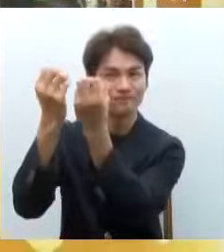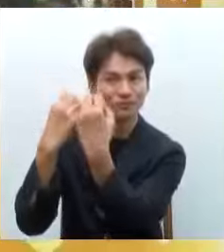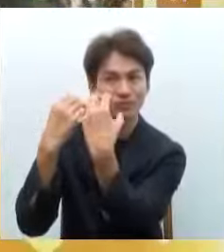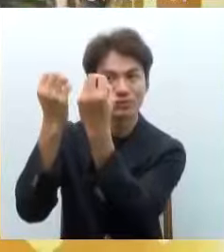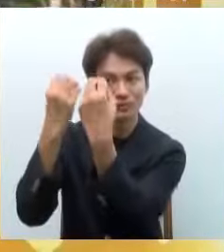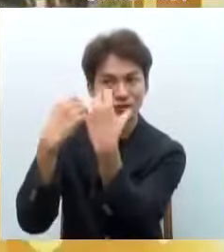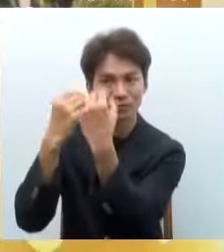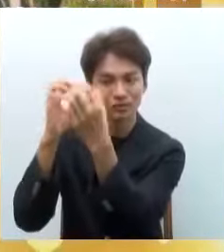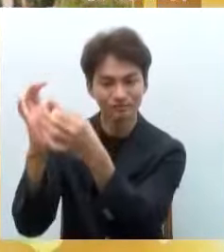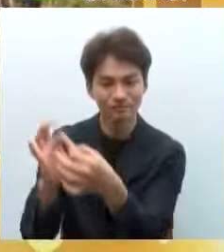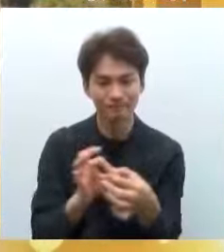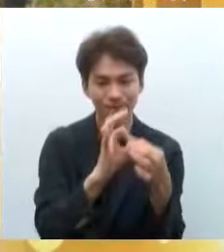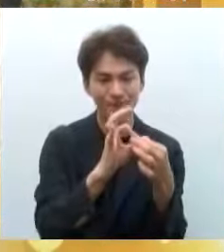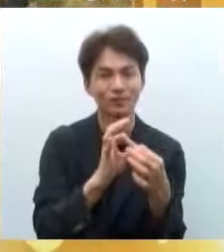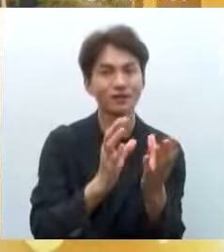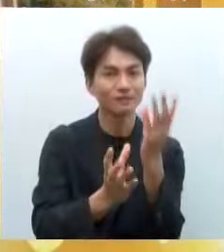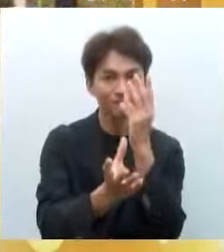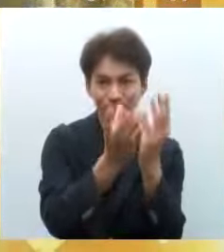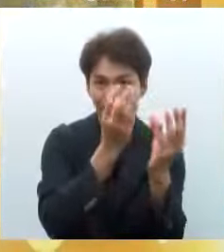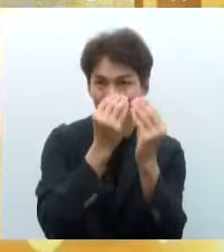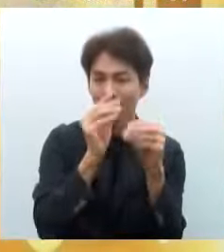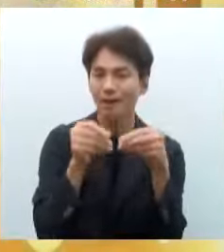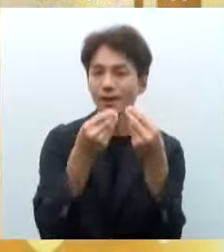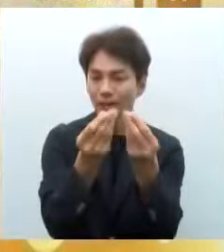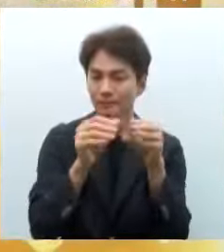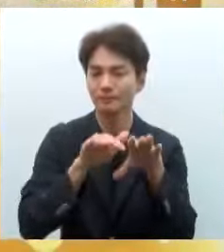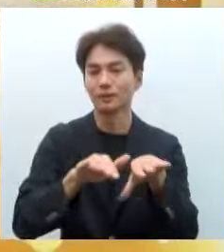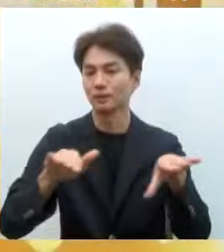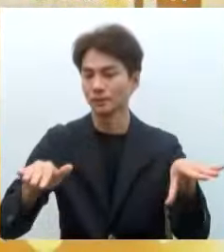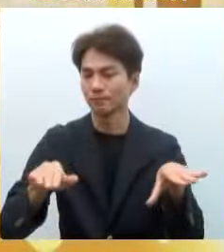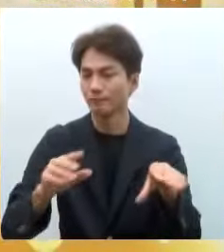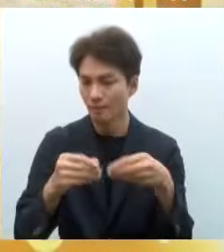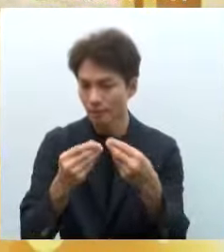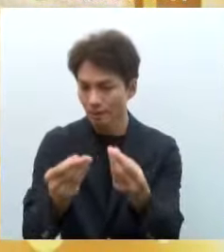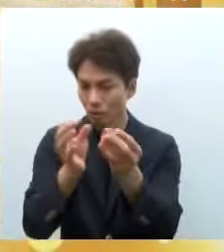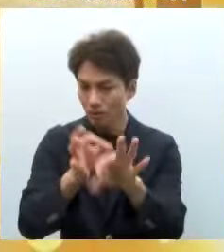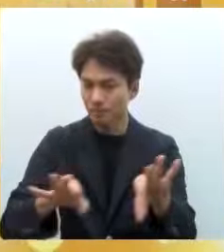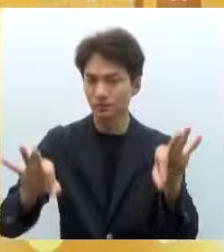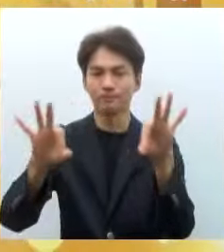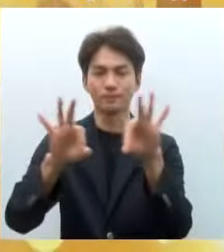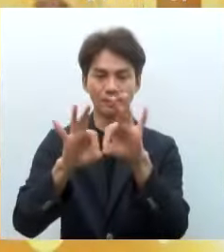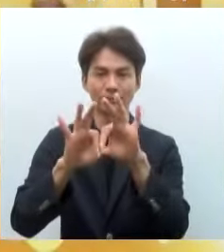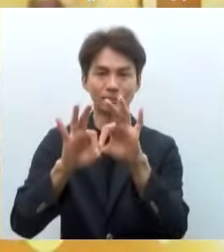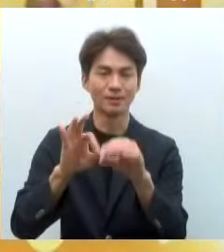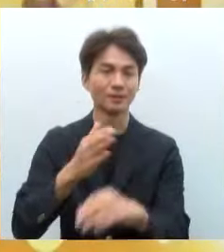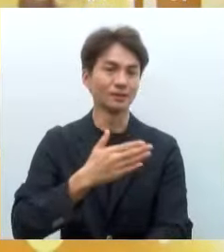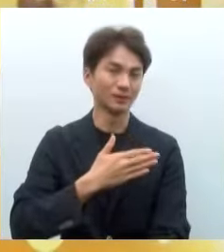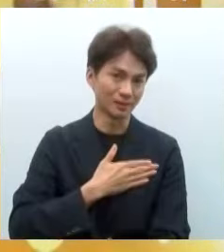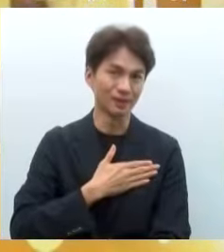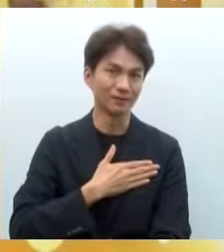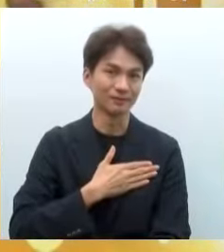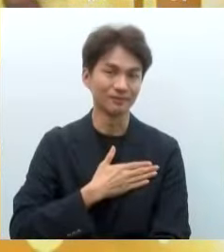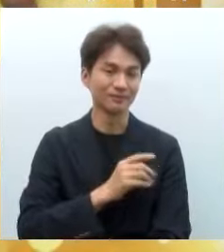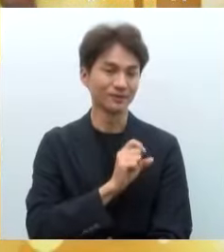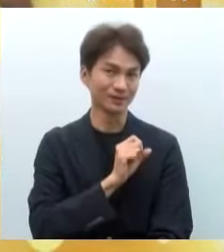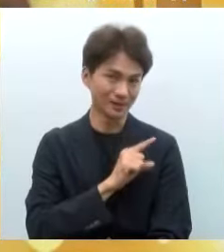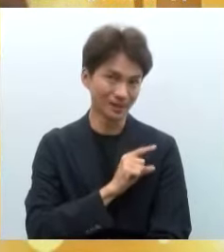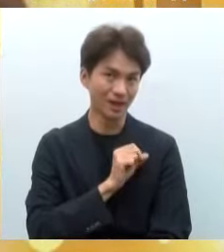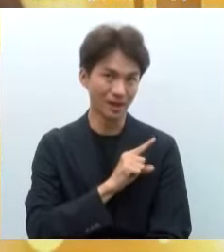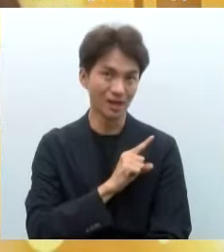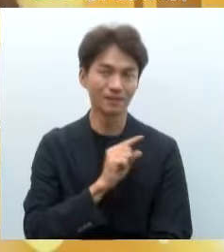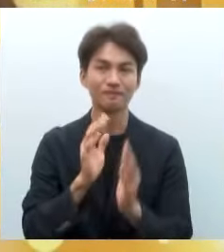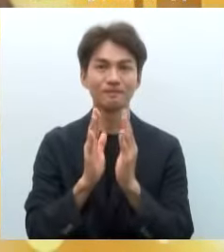าสู่การปฏิบัติเพื่อมุ่งเน้นและสร้างความตระหนักรู้ถึงความสำคัญของสถาบันชาติศาสนาพระมหากษัตริย์โด